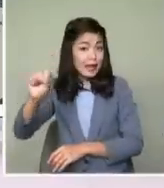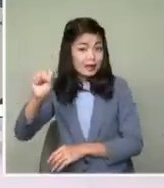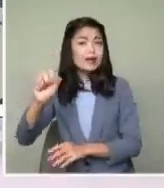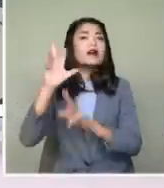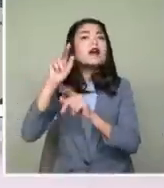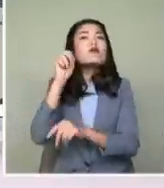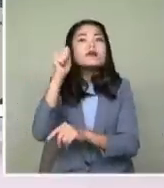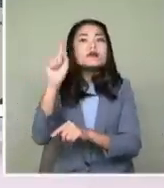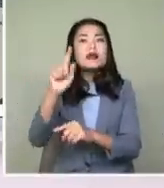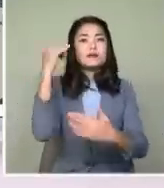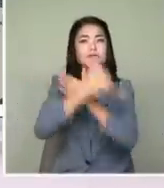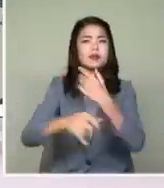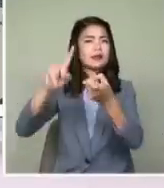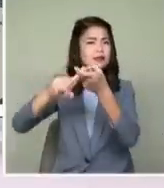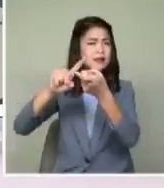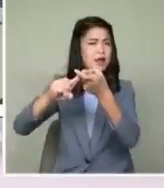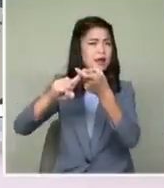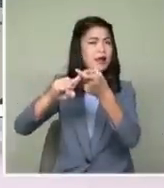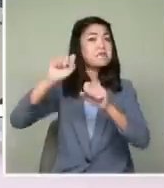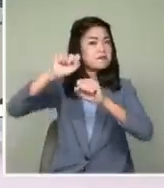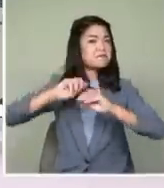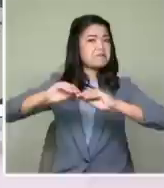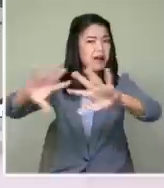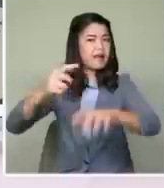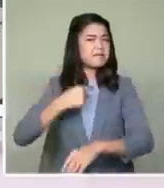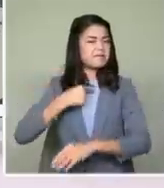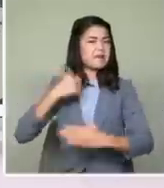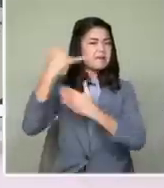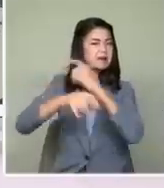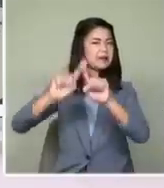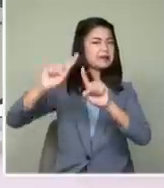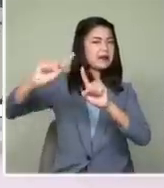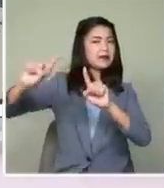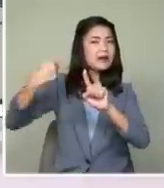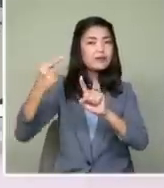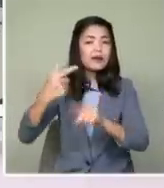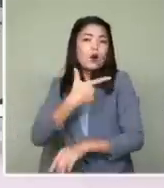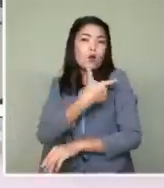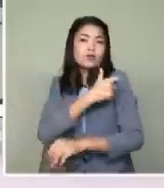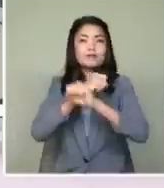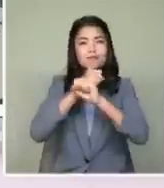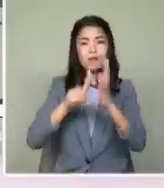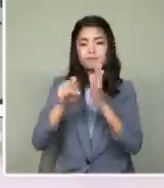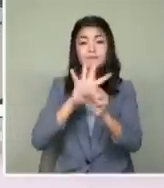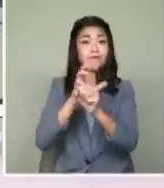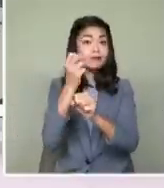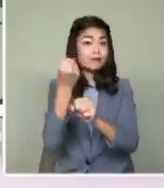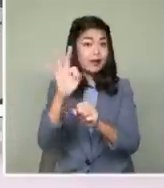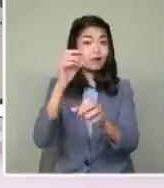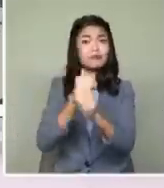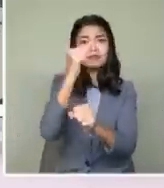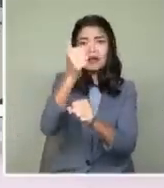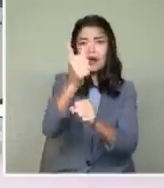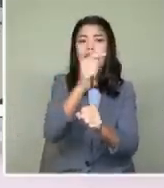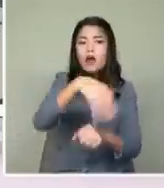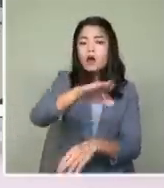ากฝั่งของรัสเซียอย่างที่คุณกาญจนาบอกนะครับว่ารัสเซียประกาศเลยว่าเขาเนี่ยแหละเป็นชาติแรกในการพัฒนาวัคซีนต้านโควิด-19 ได้สำเร็จหลายฝ่ายก็ดี